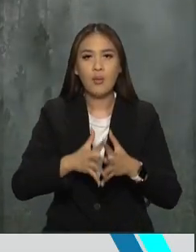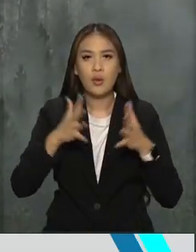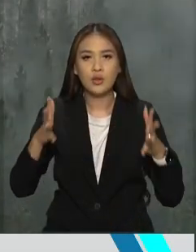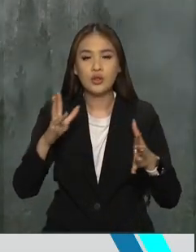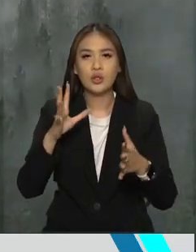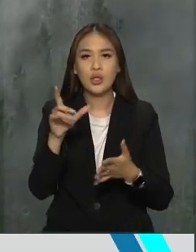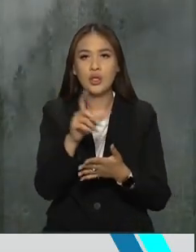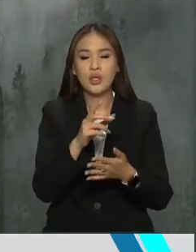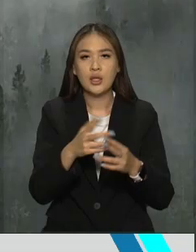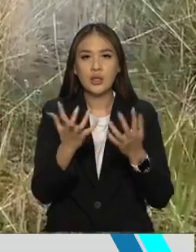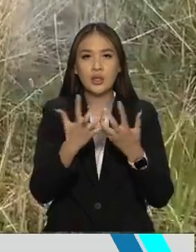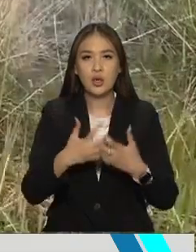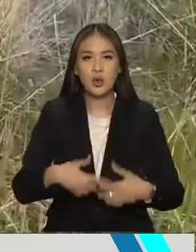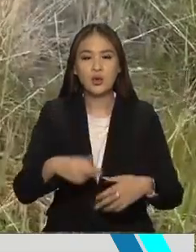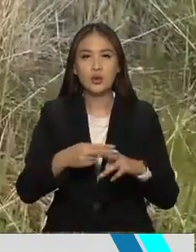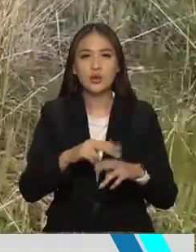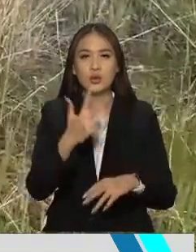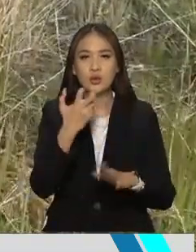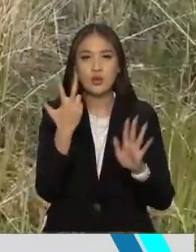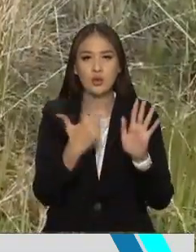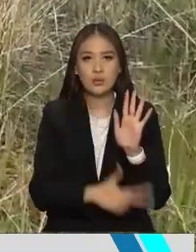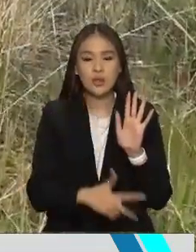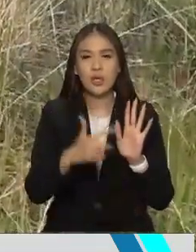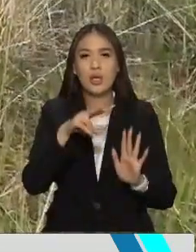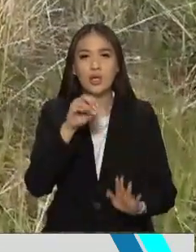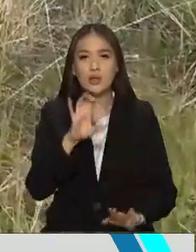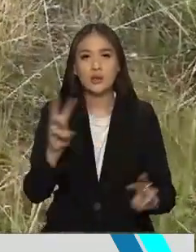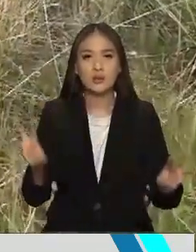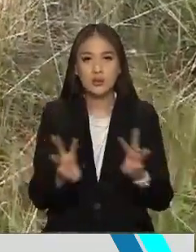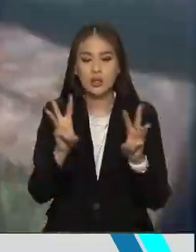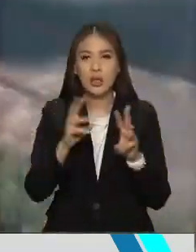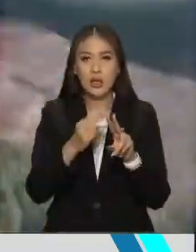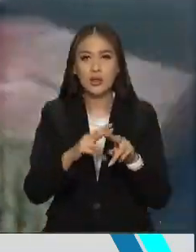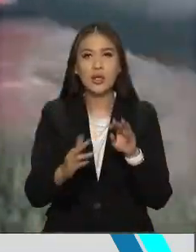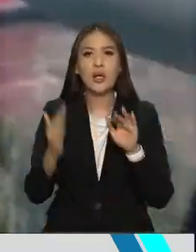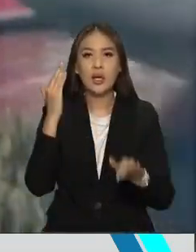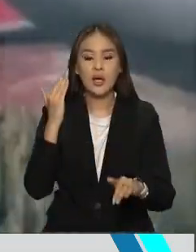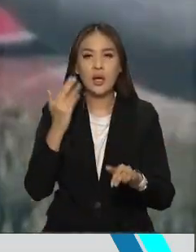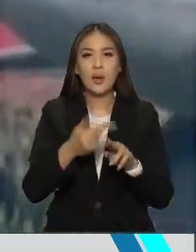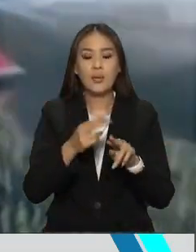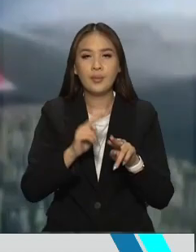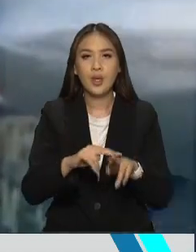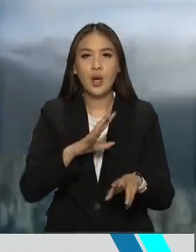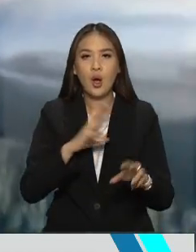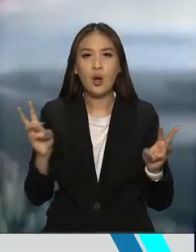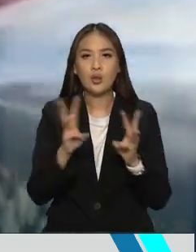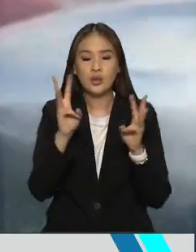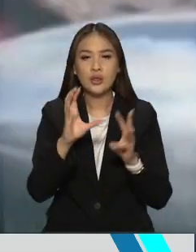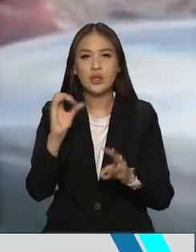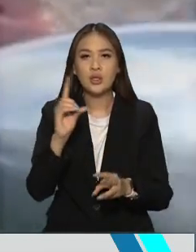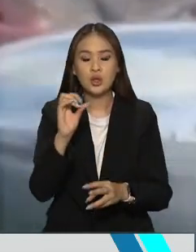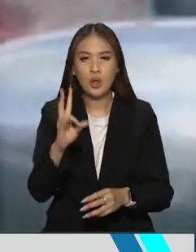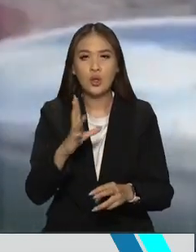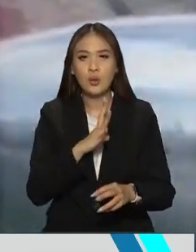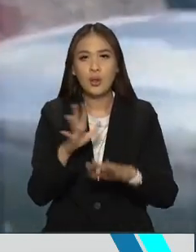британской Колумбии где бушуют около 380 лесных пожаров ранее канадские власти заявляли что Огненный сезон в этом году